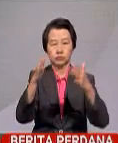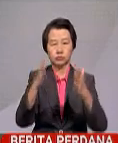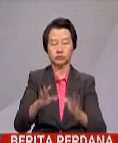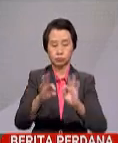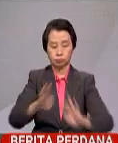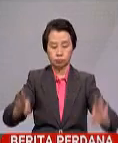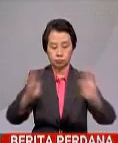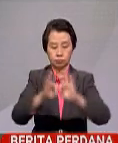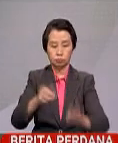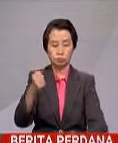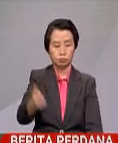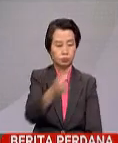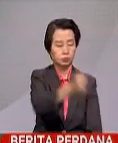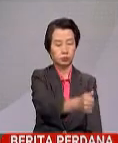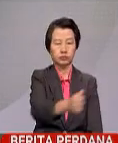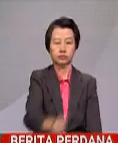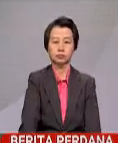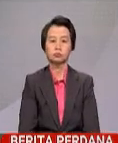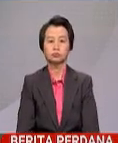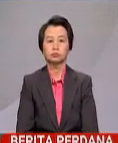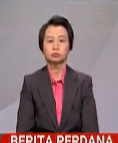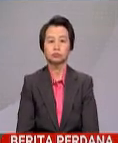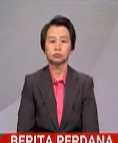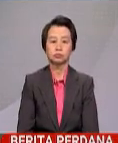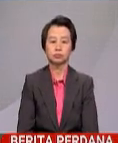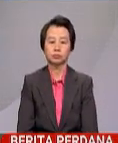pasukan masing-masing.